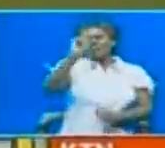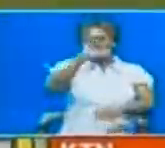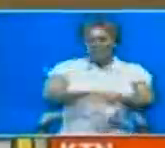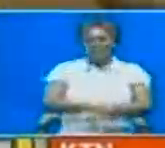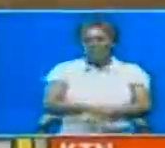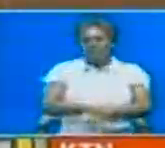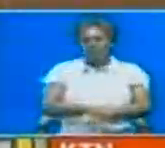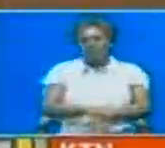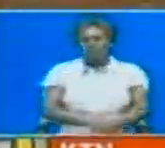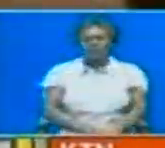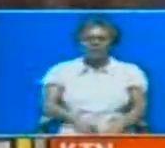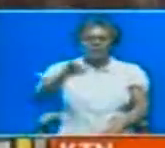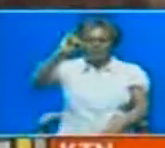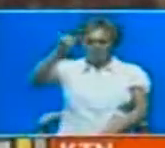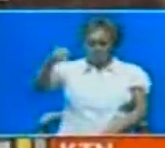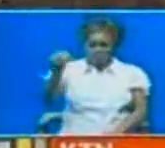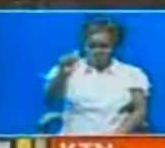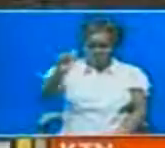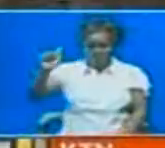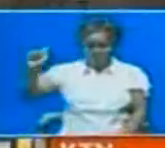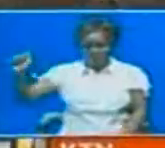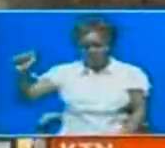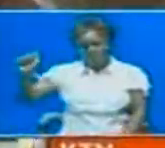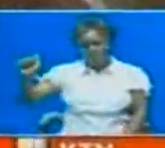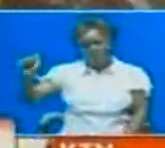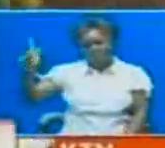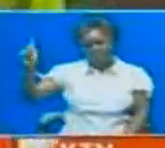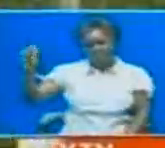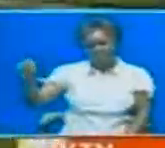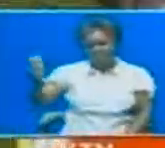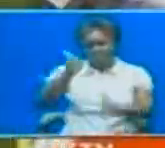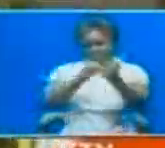Hassan Juma, KTN Michezo.